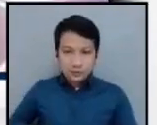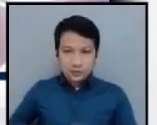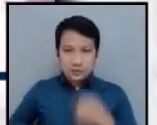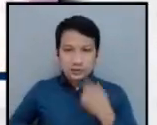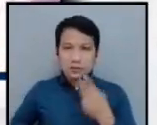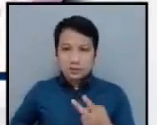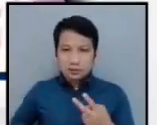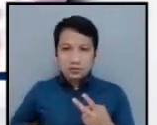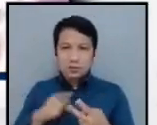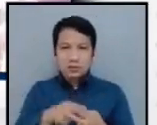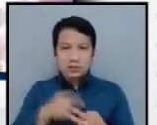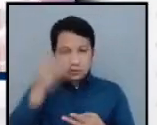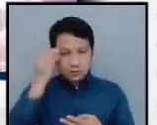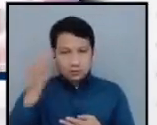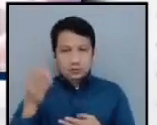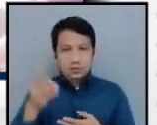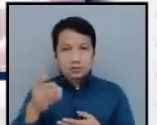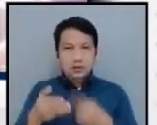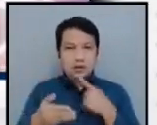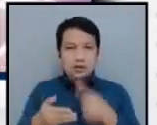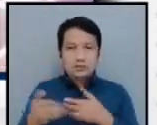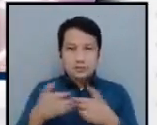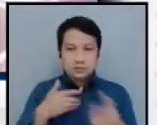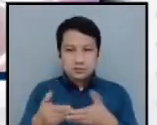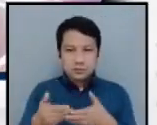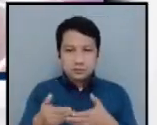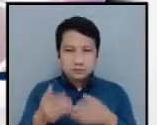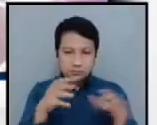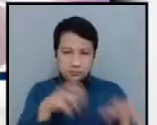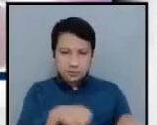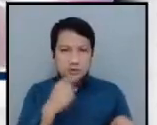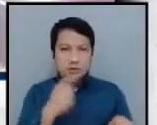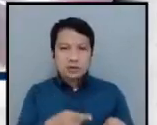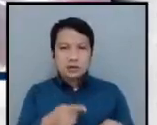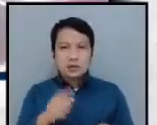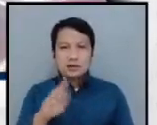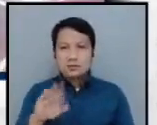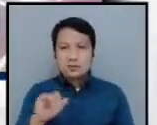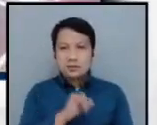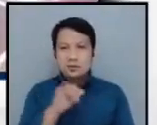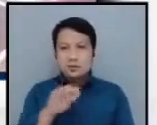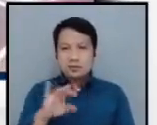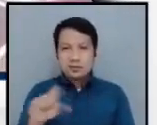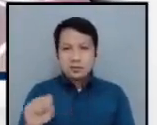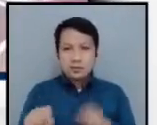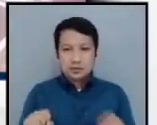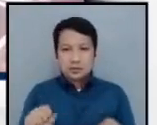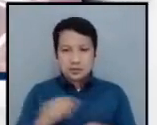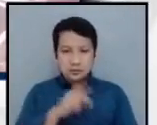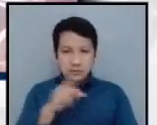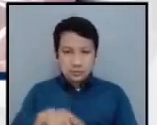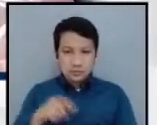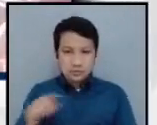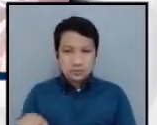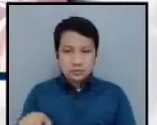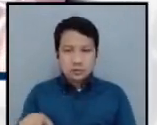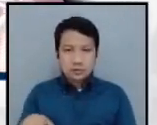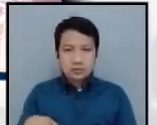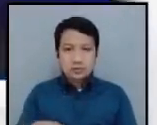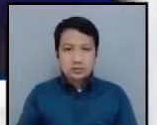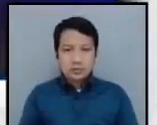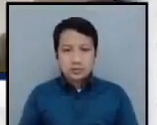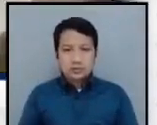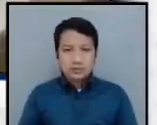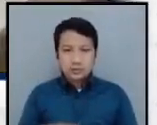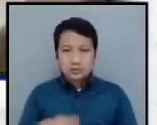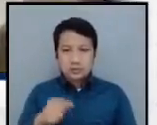gun ban violators ang magkasunod na nahuli sa bayan ng Imelda at Ipil sa probinsya ng Zamboanga, Sibugay.